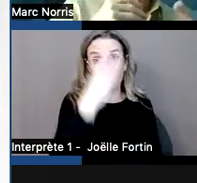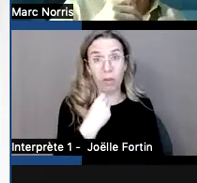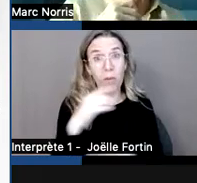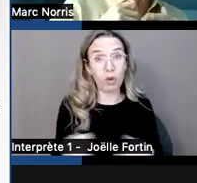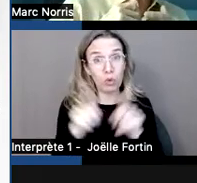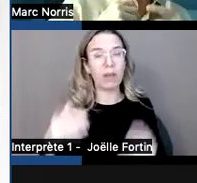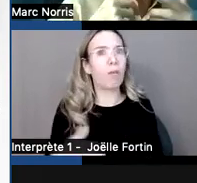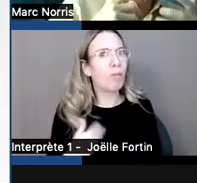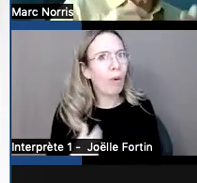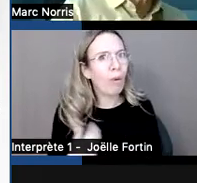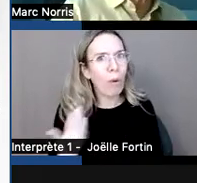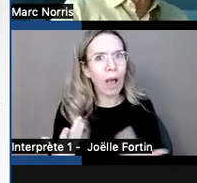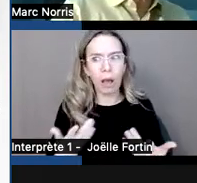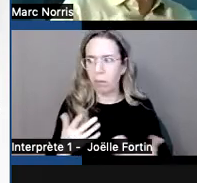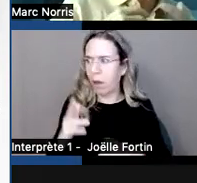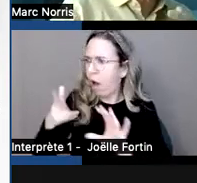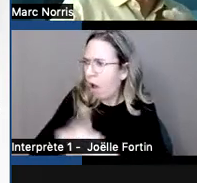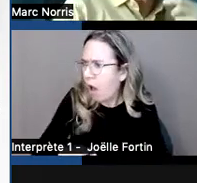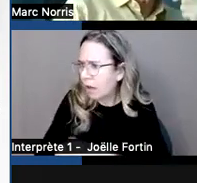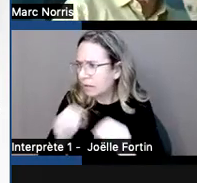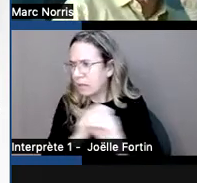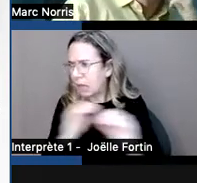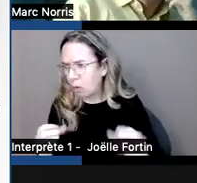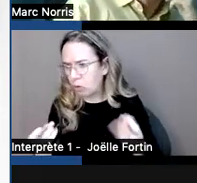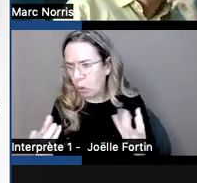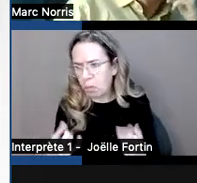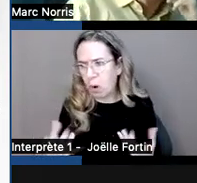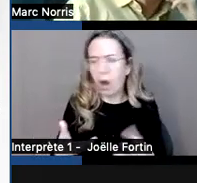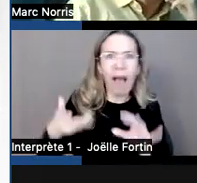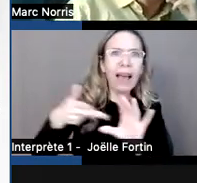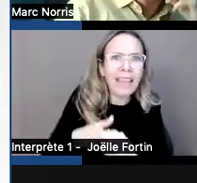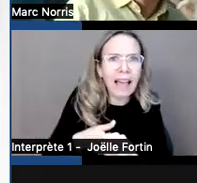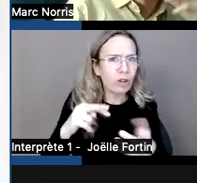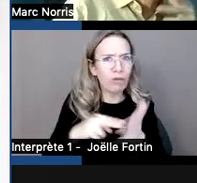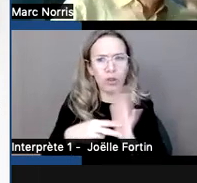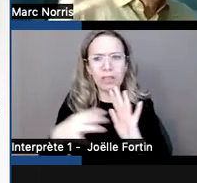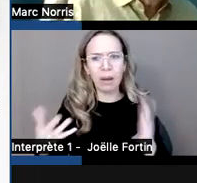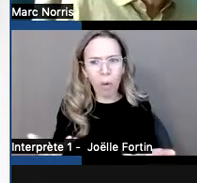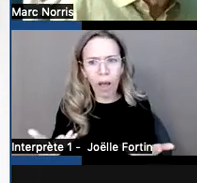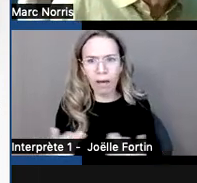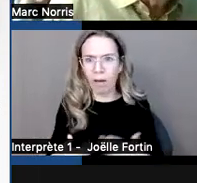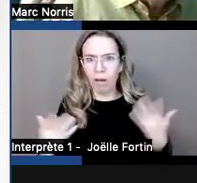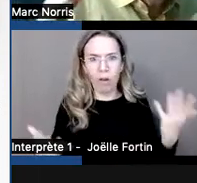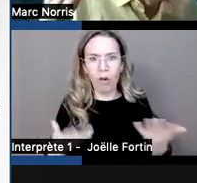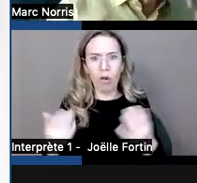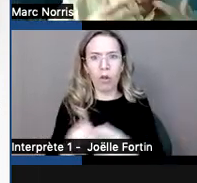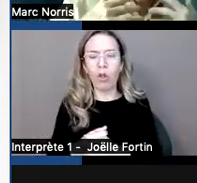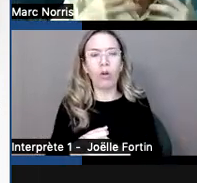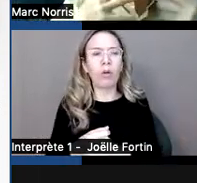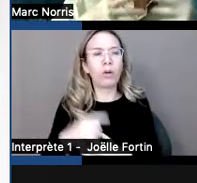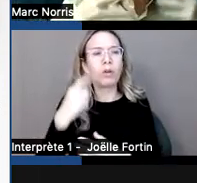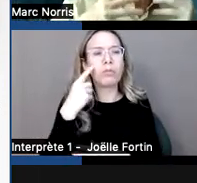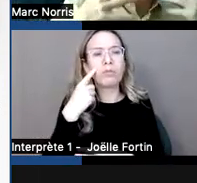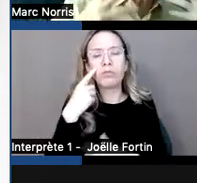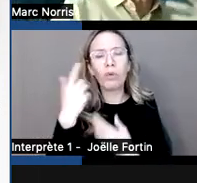Pourquoi? Parce qu'ils ne sont pas engagés. Ils ne sont pas engagés. Pas engagés, c'est-à-dire, comme vous pouvez voir, le bingo, pour